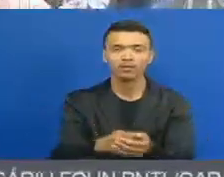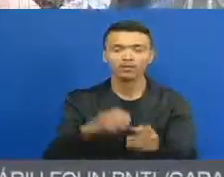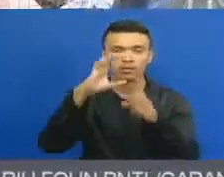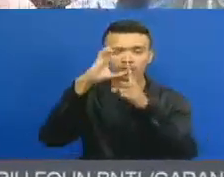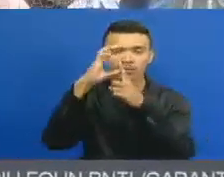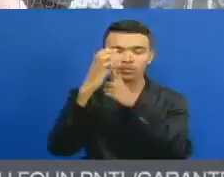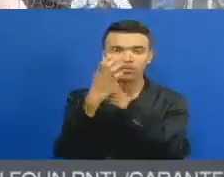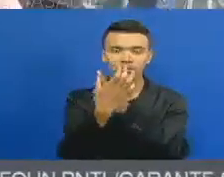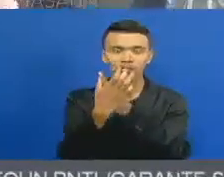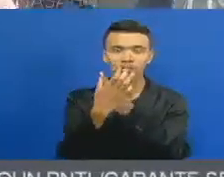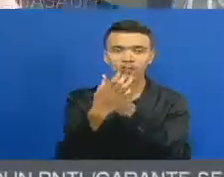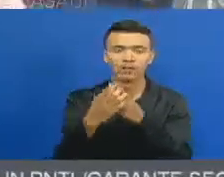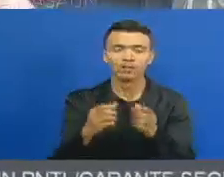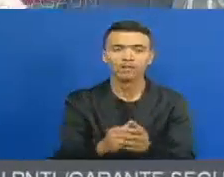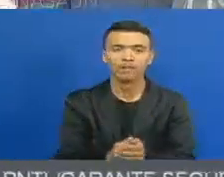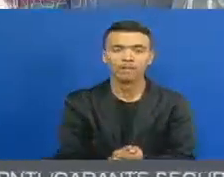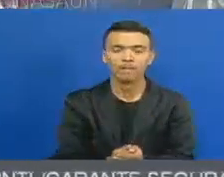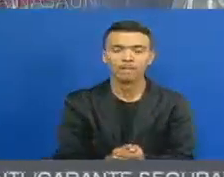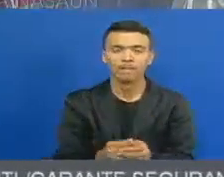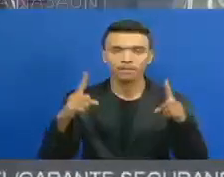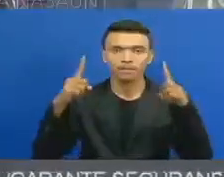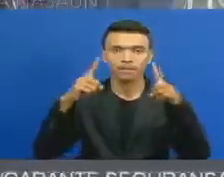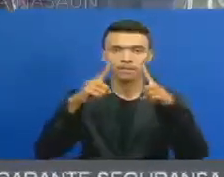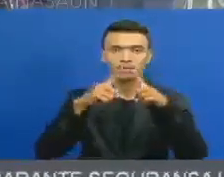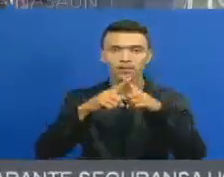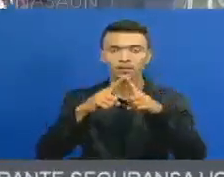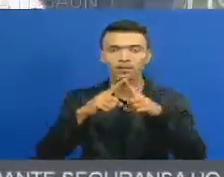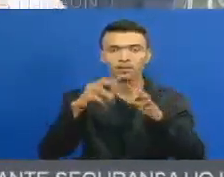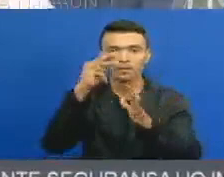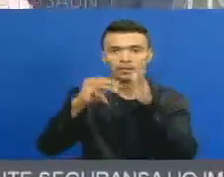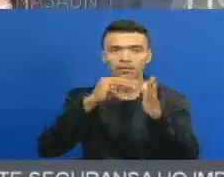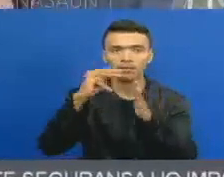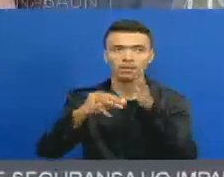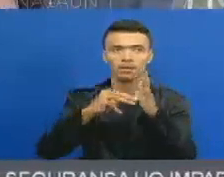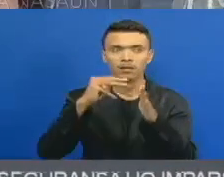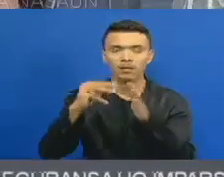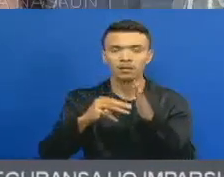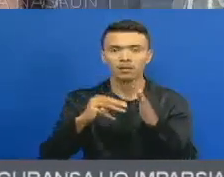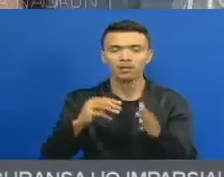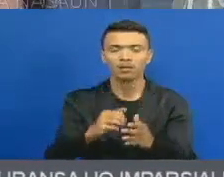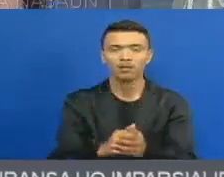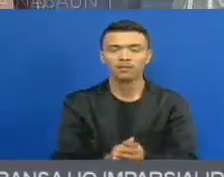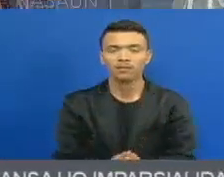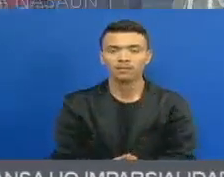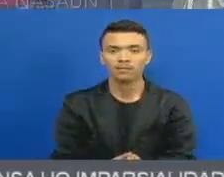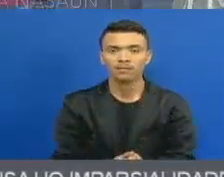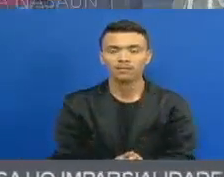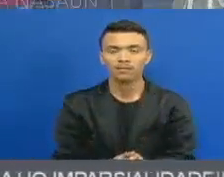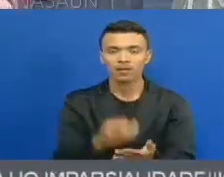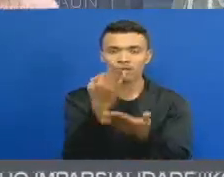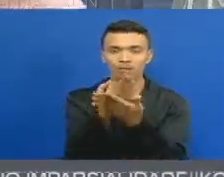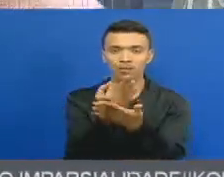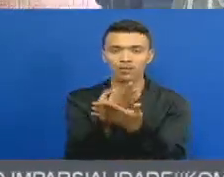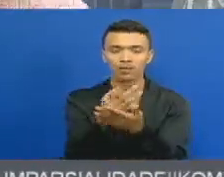kultura i kultura ninian halai ba iha media ninian i halai ba rotativo ninian nebe orçamento